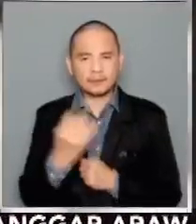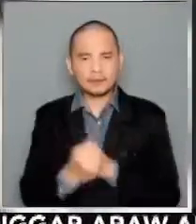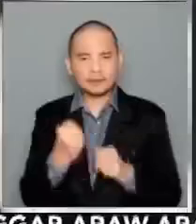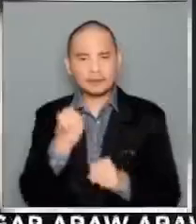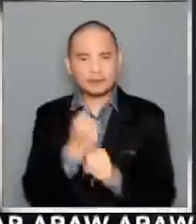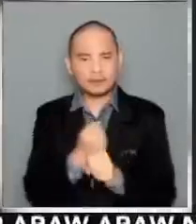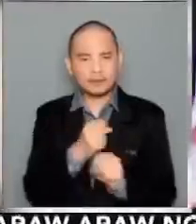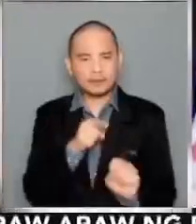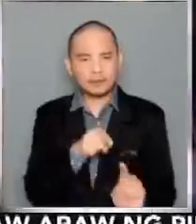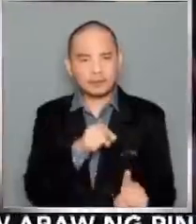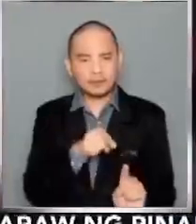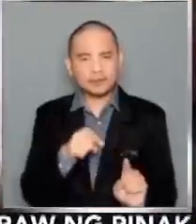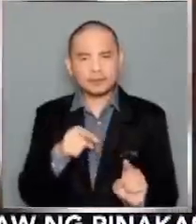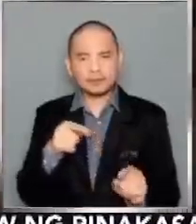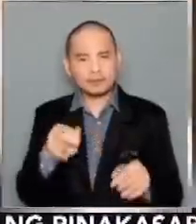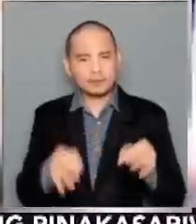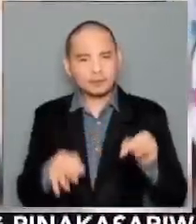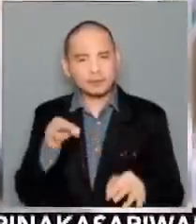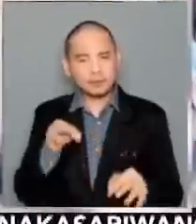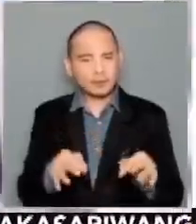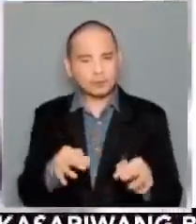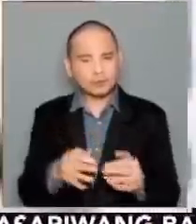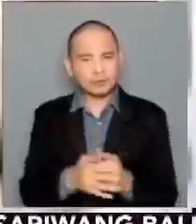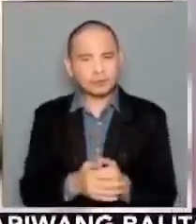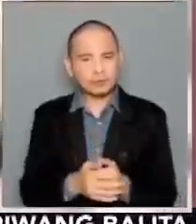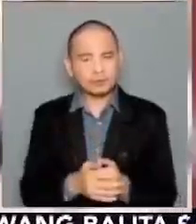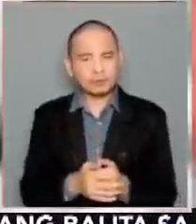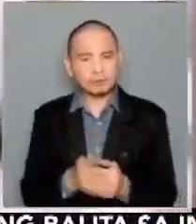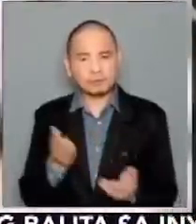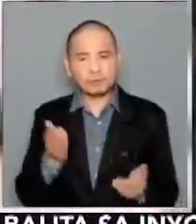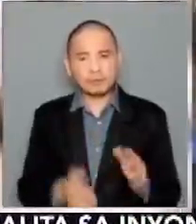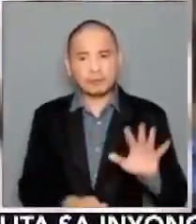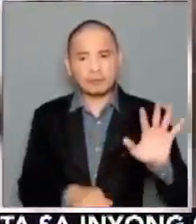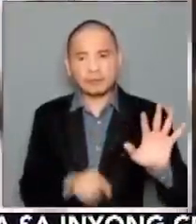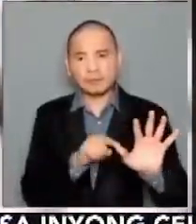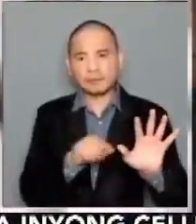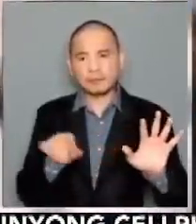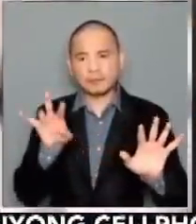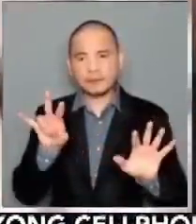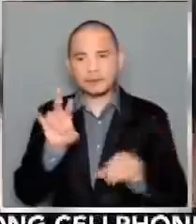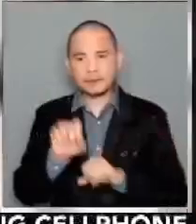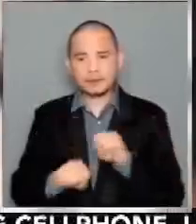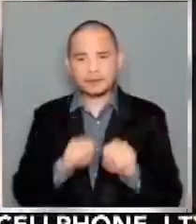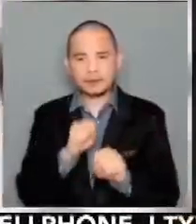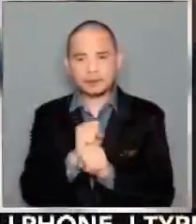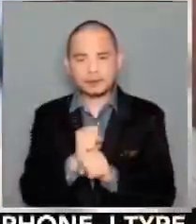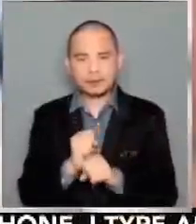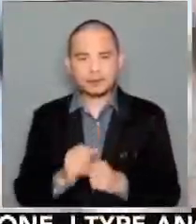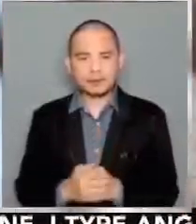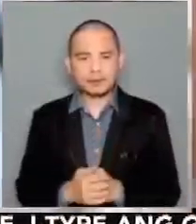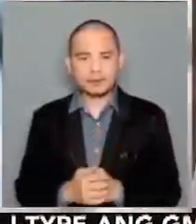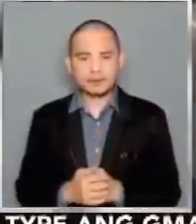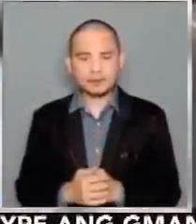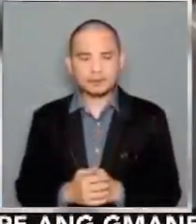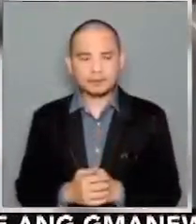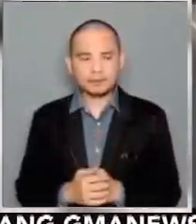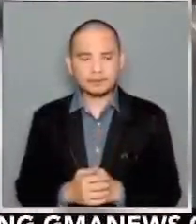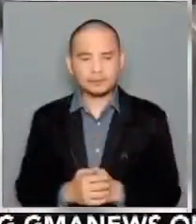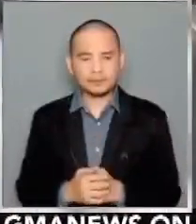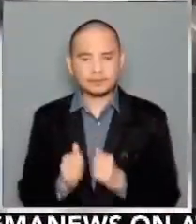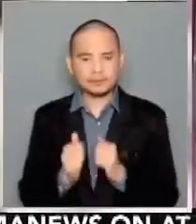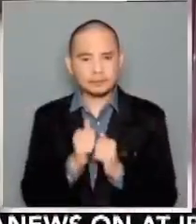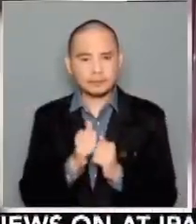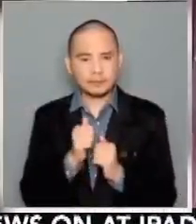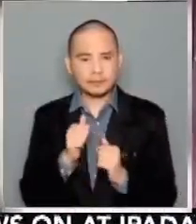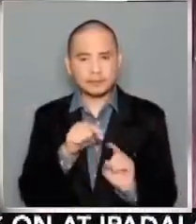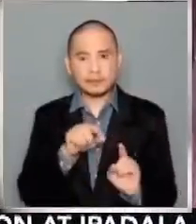case? The last I saw was something like 5 to 7 years. Ano yung conviction rate? Less than 50%.